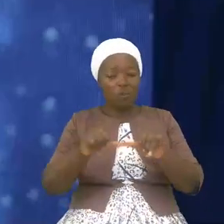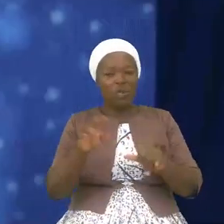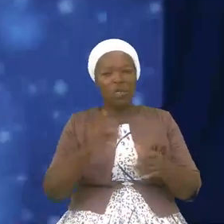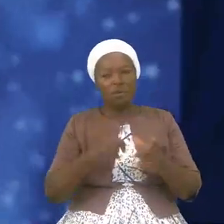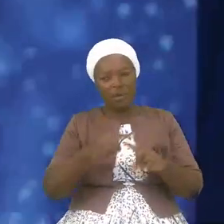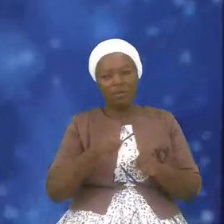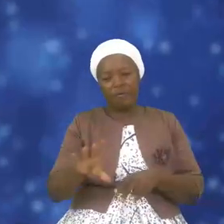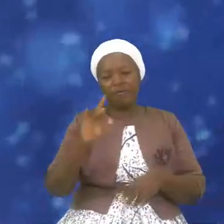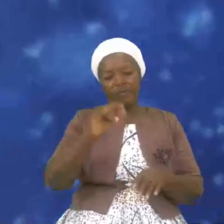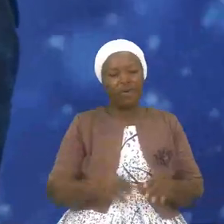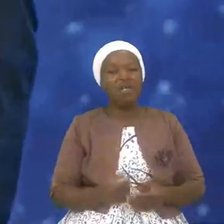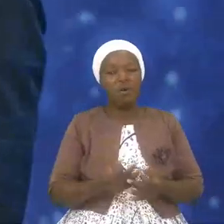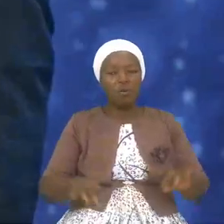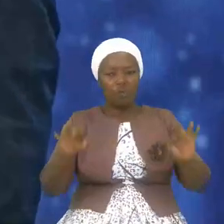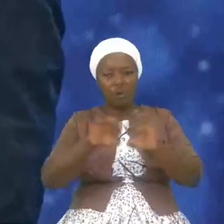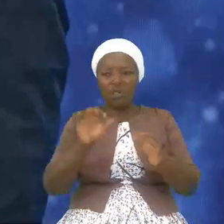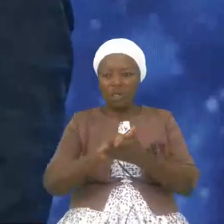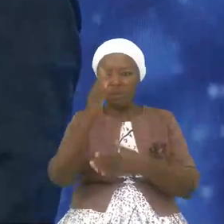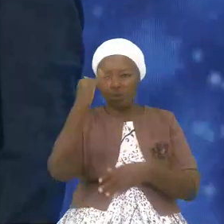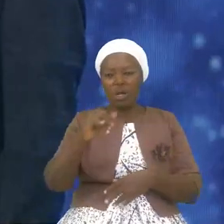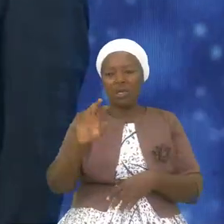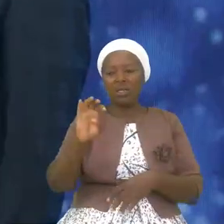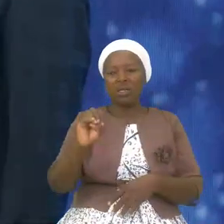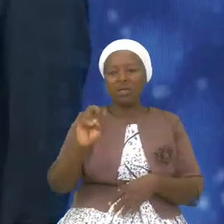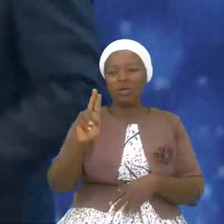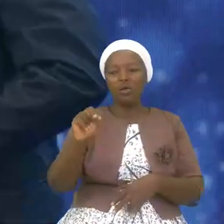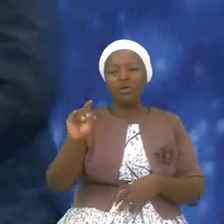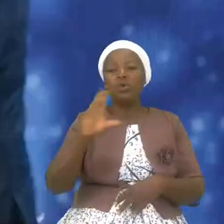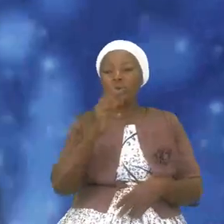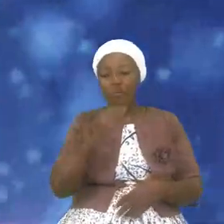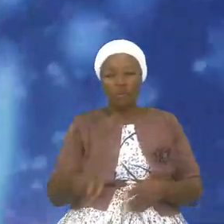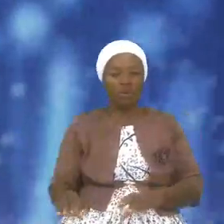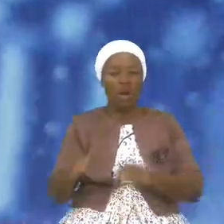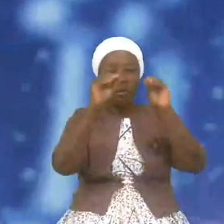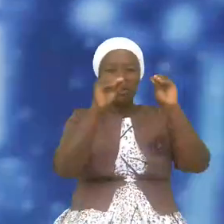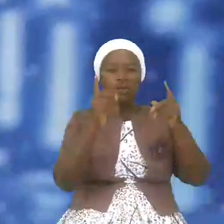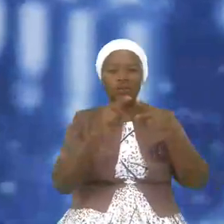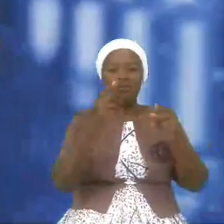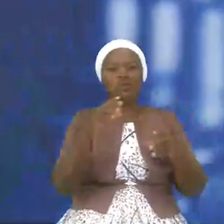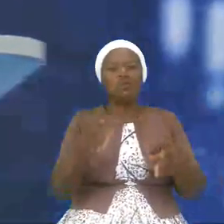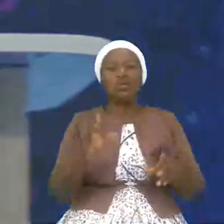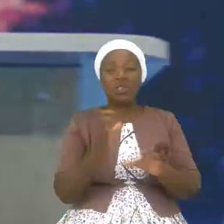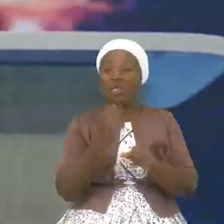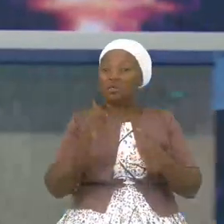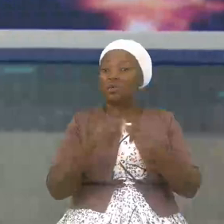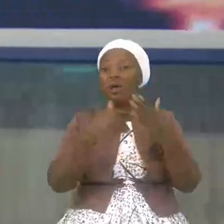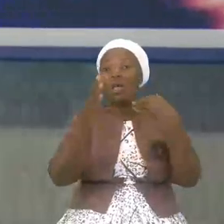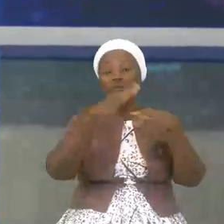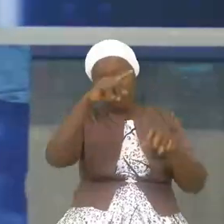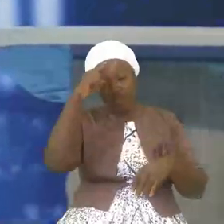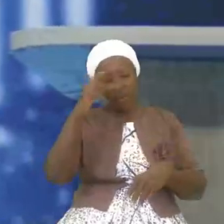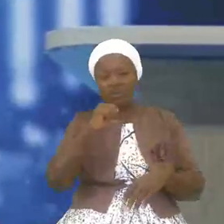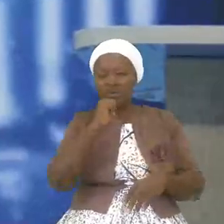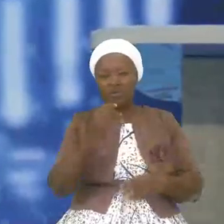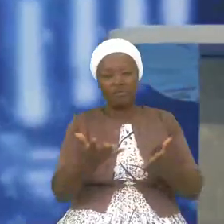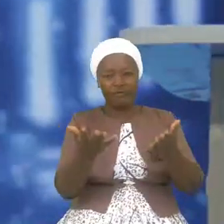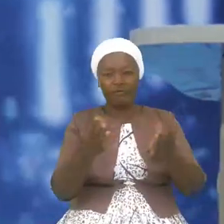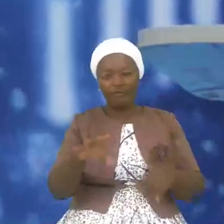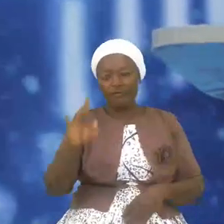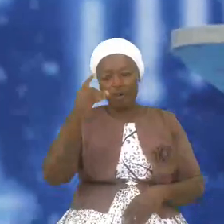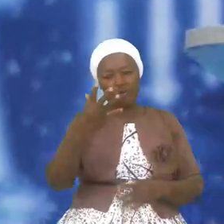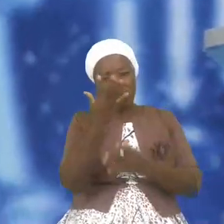comme ça, Enoch a été enlevé, amené au ciel, parce qu'il n'était pas